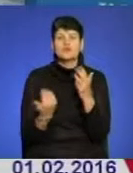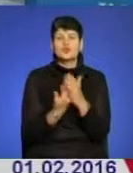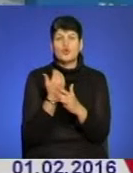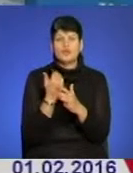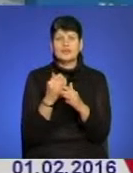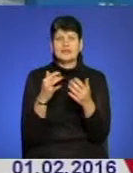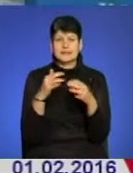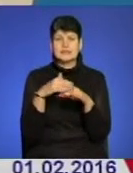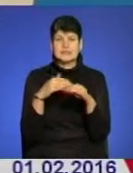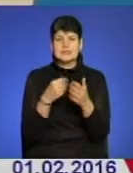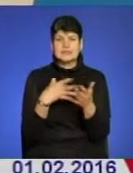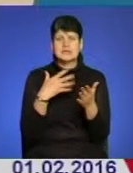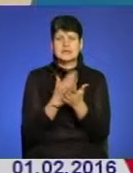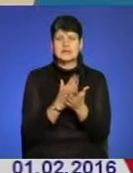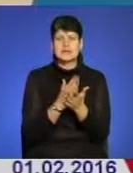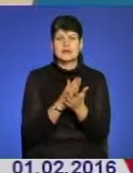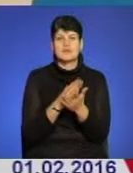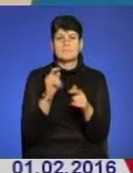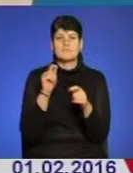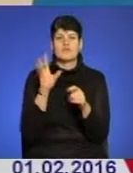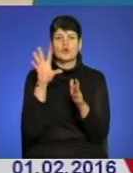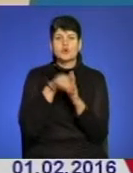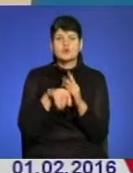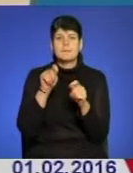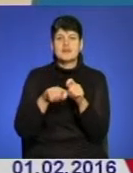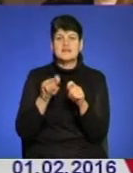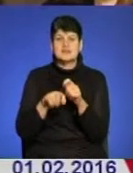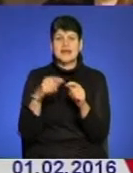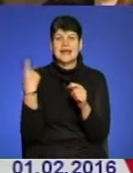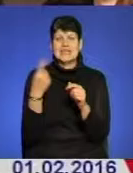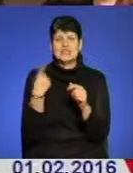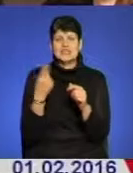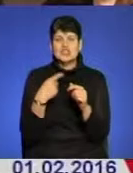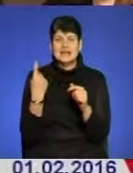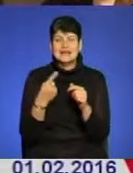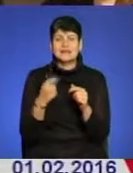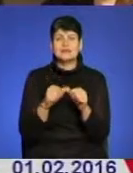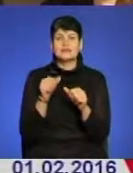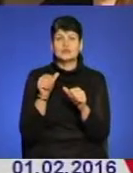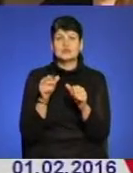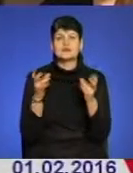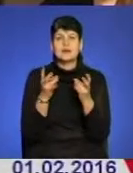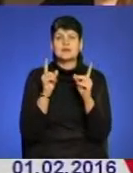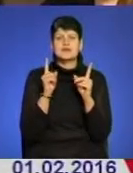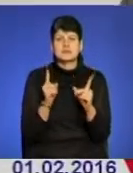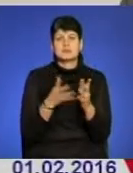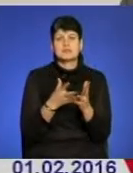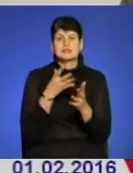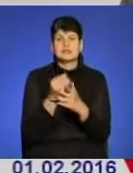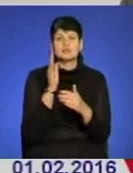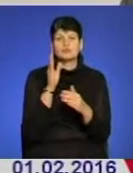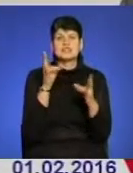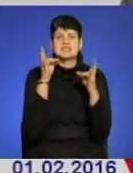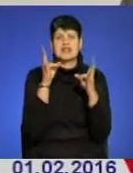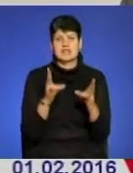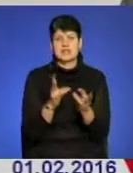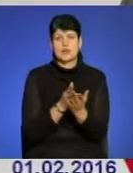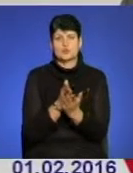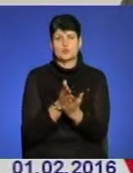абонентського обслуговування та повірки лічильників. Серед послуг окремої оплати потребує лише аварійне обслуговування. Що стосується